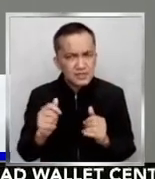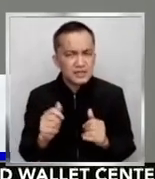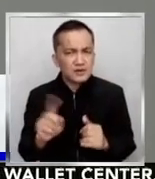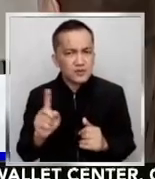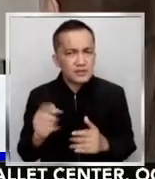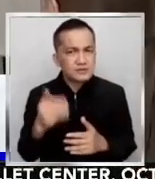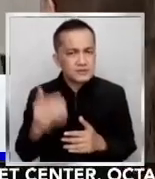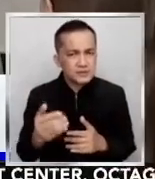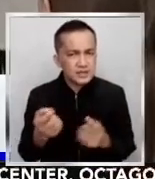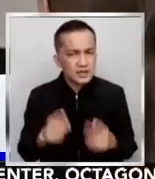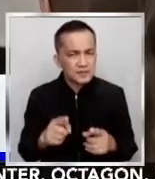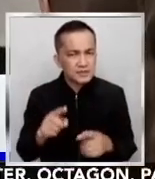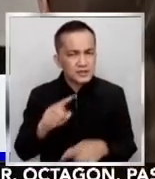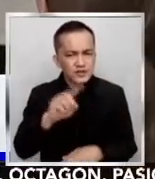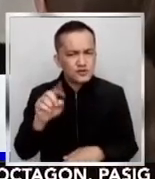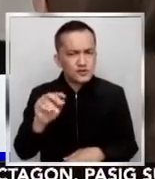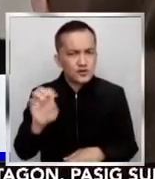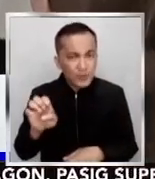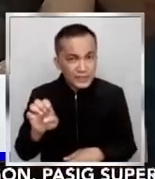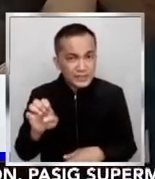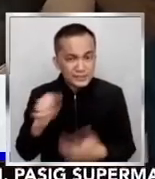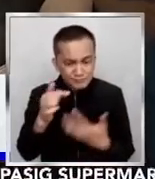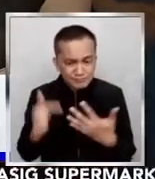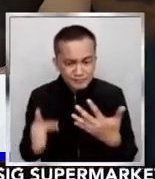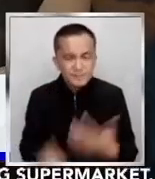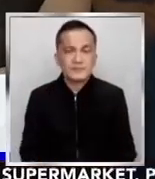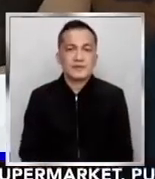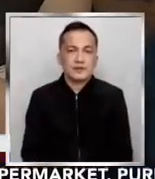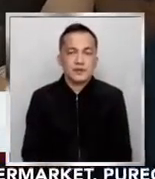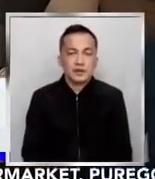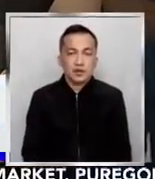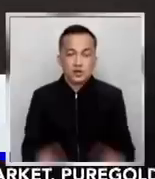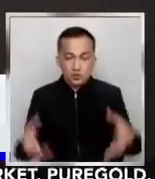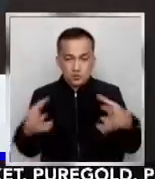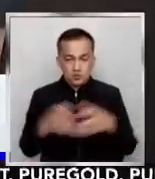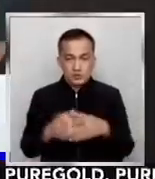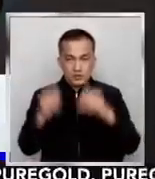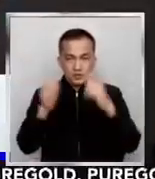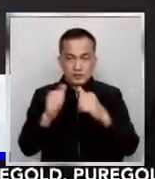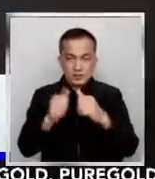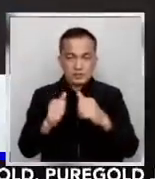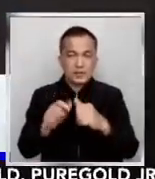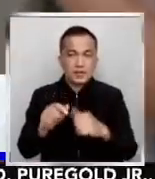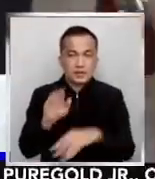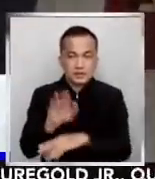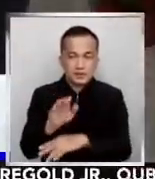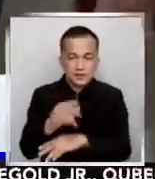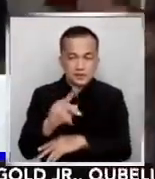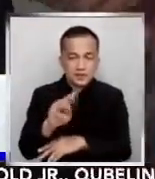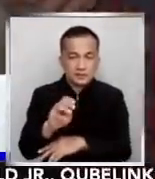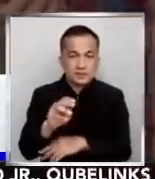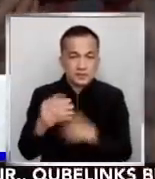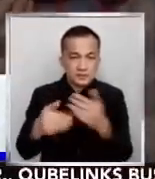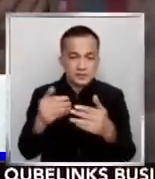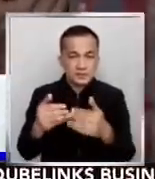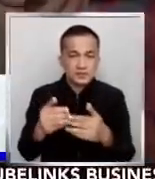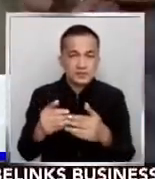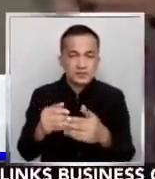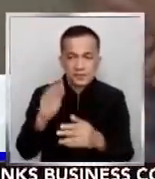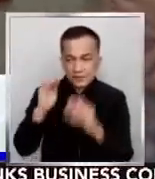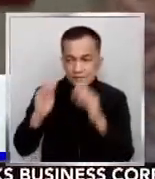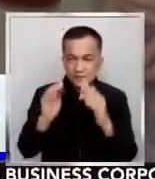ni Zoe? Nagkaisa naman ang cast ng top rating afternoon prime series sa pagbati sa